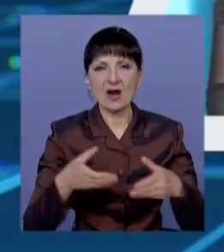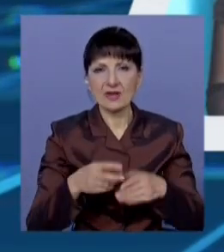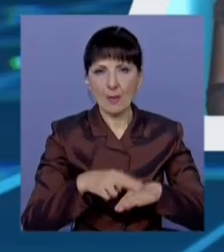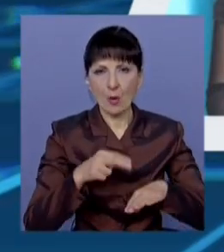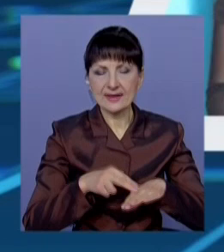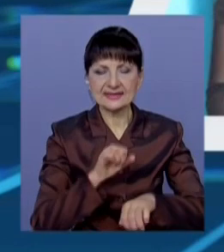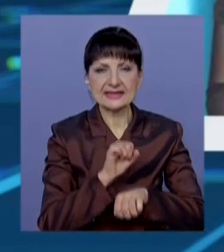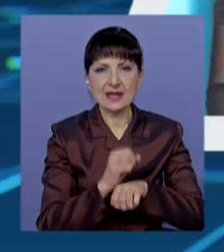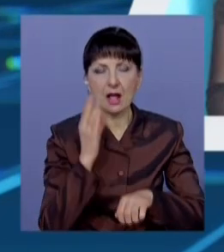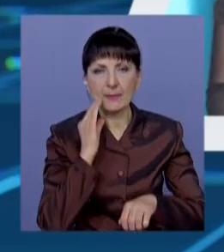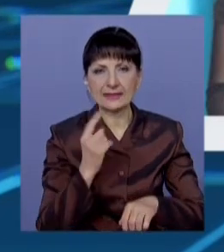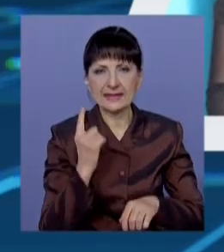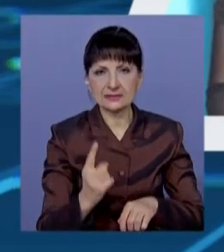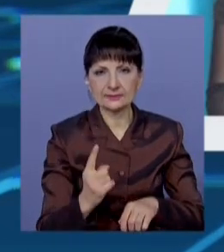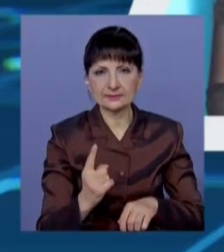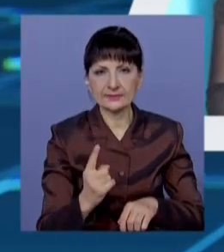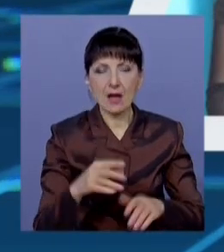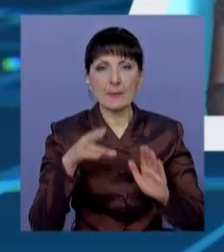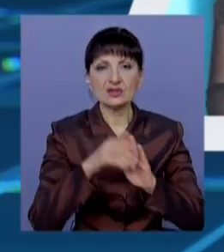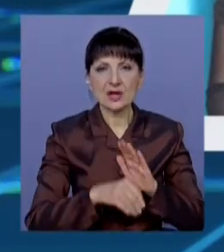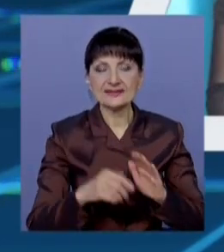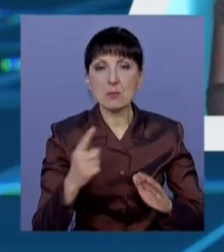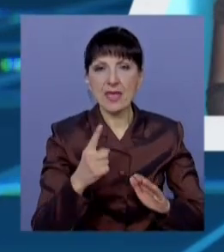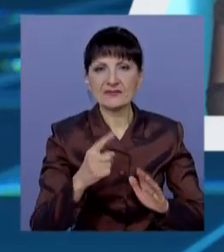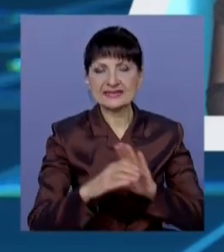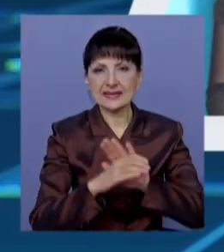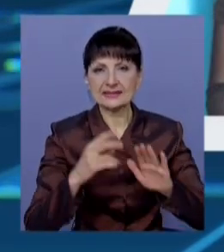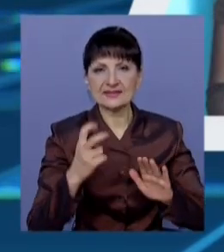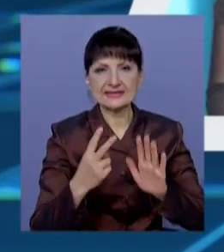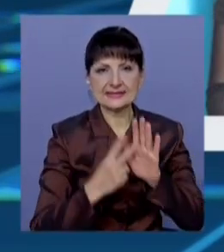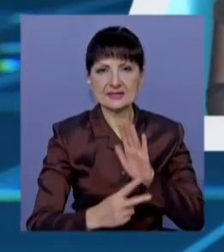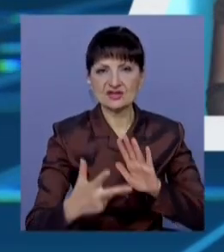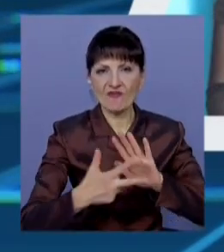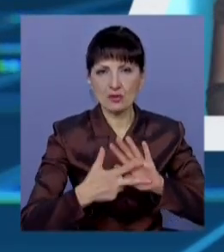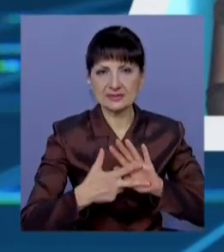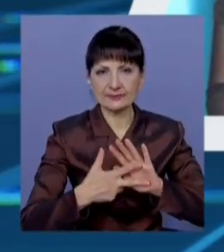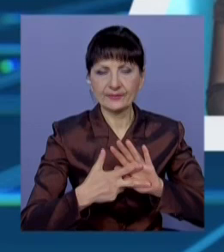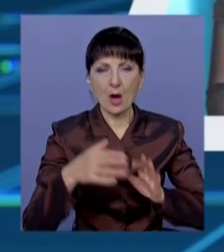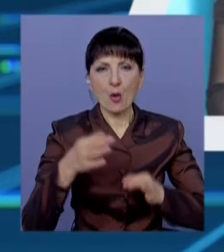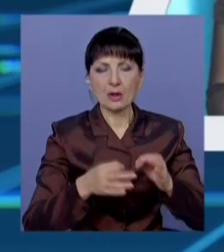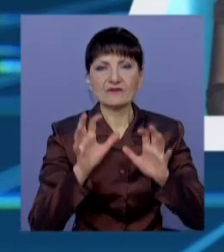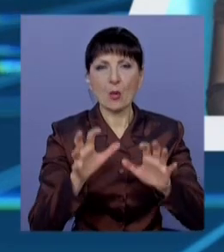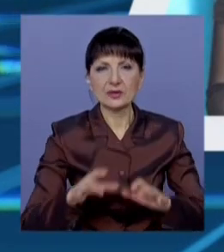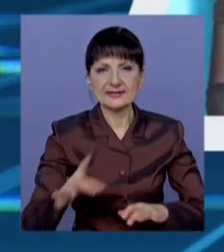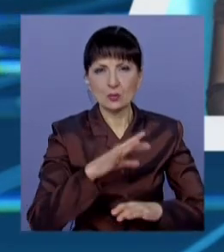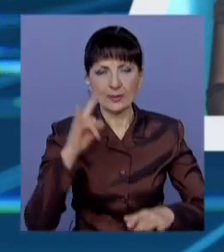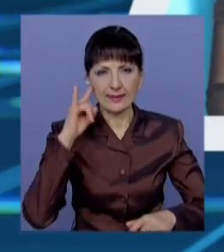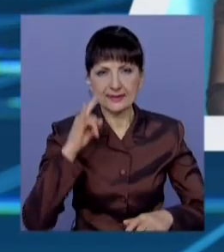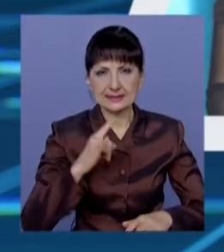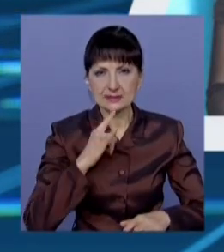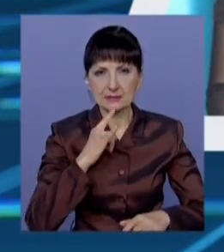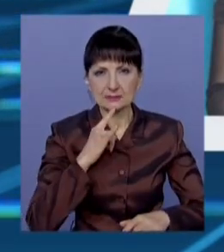полиции на станции Алматы-1 по части 1 статьи 278 Уголовного кодекса Республики